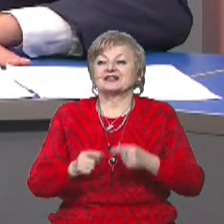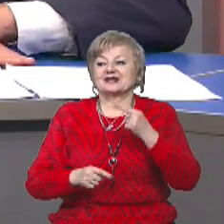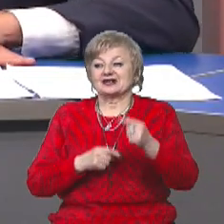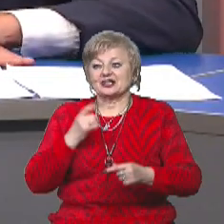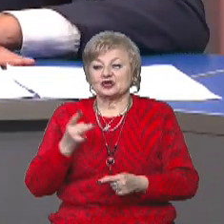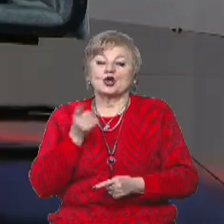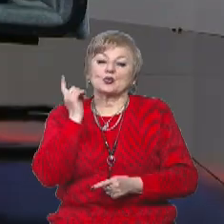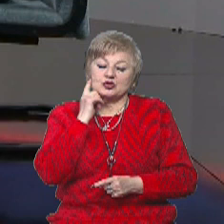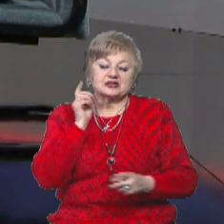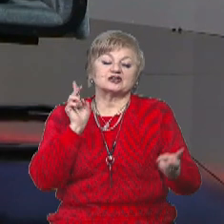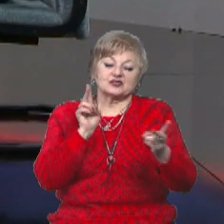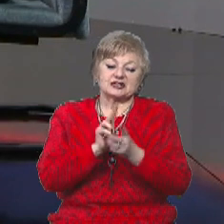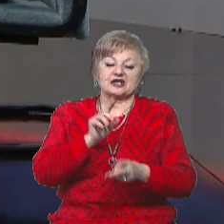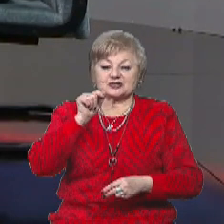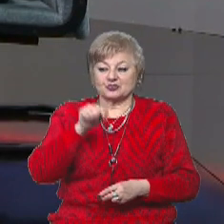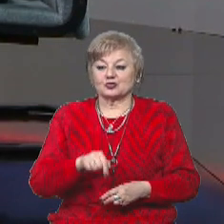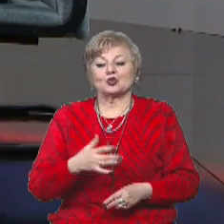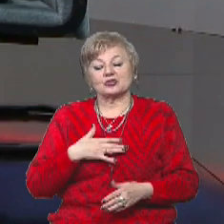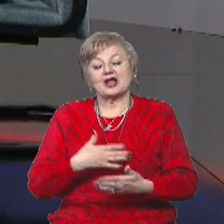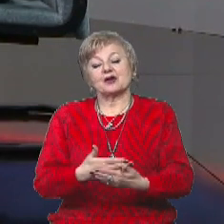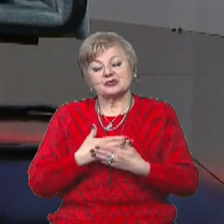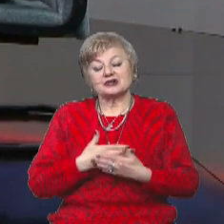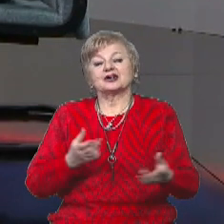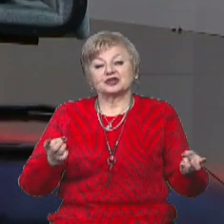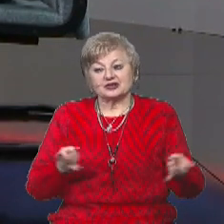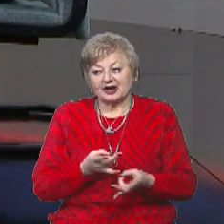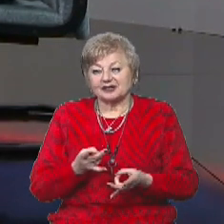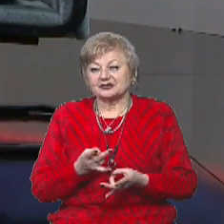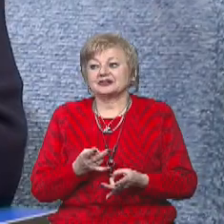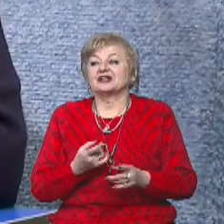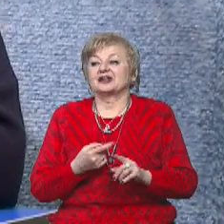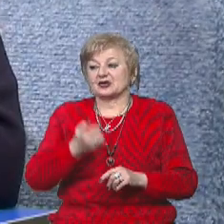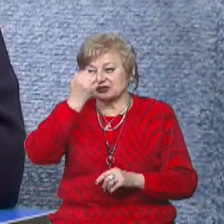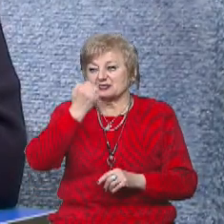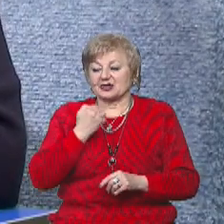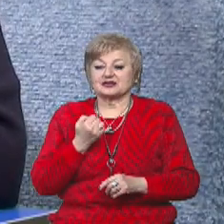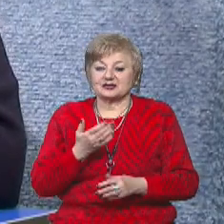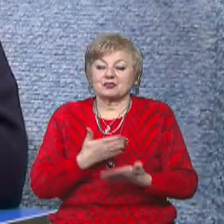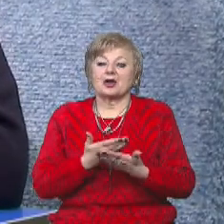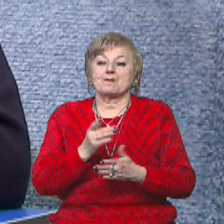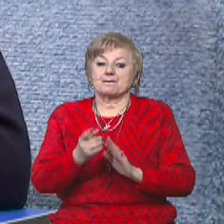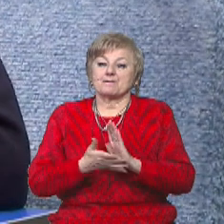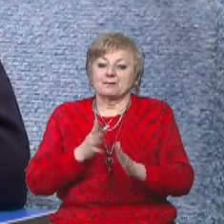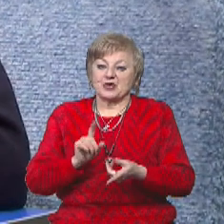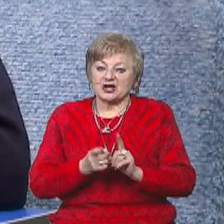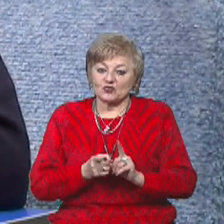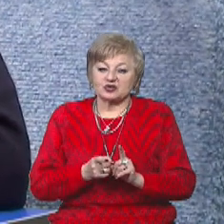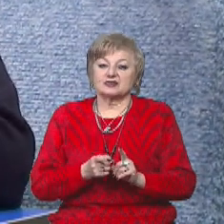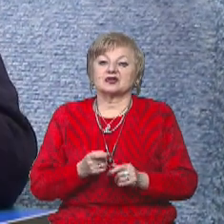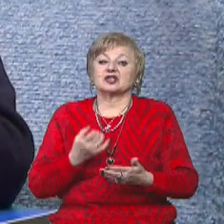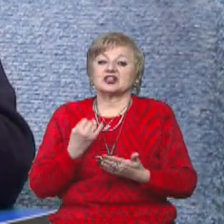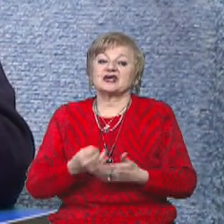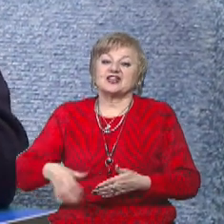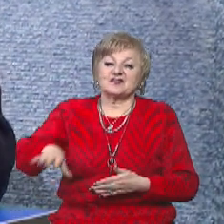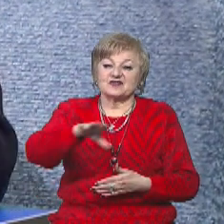разу почуємося, побачимося, нам дихати і не задихатися. Зичу цього. Дякую Галині Воротніковій за переклад мовою жестів.